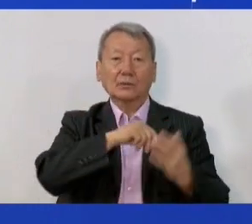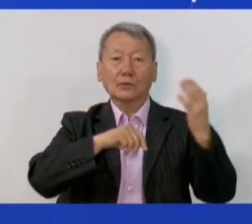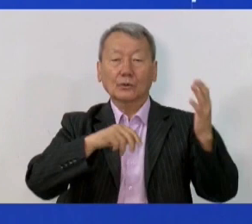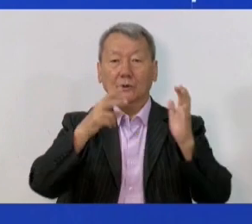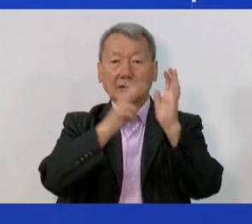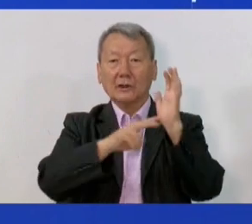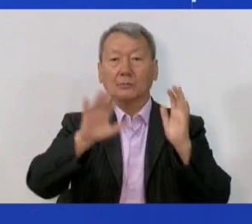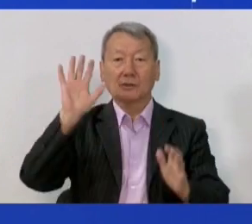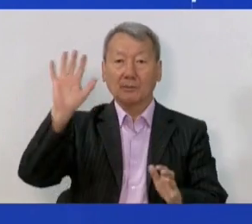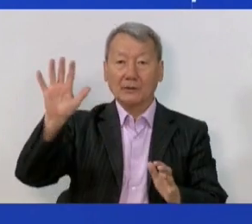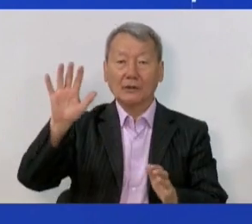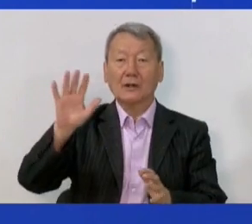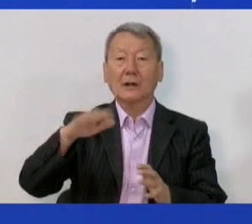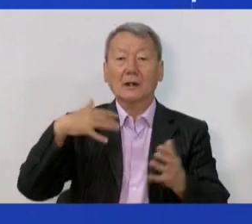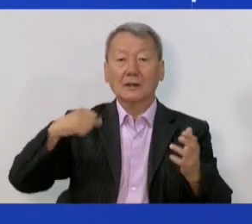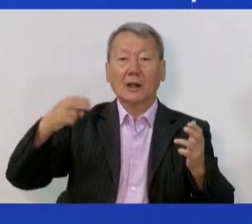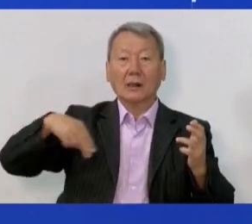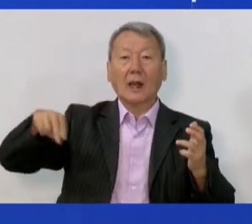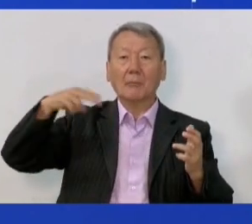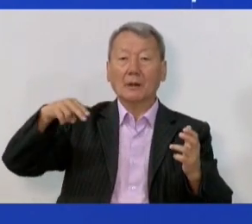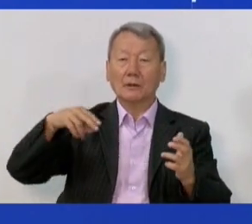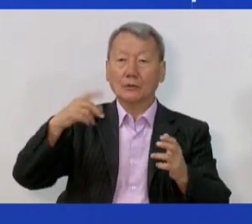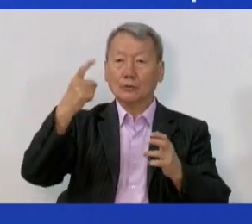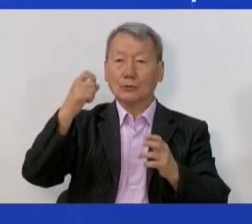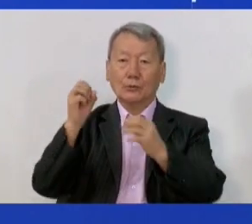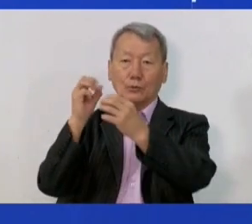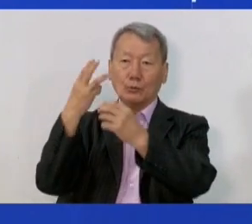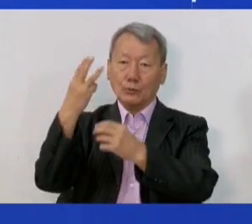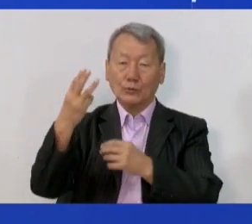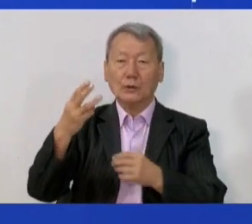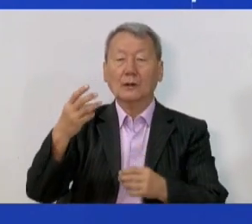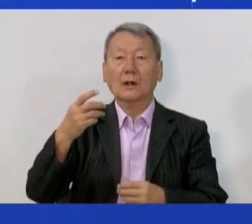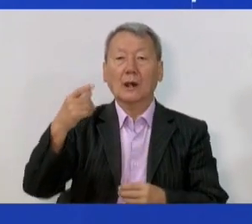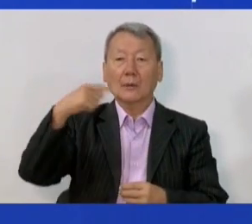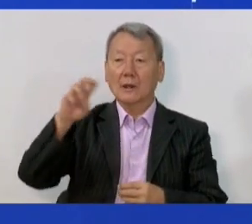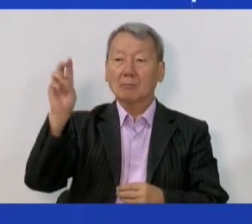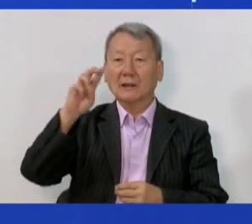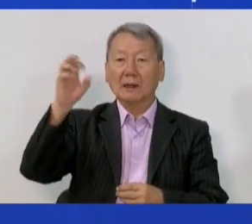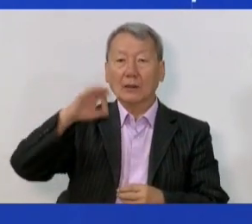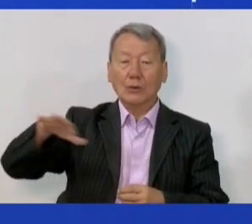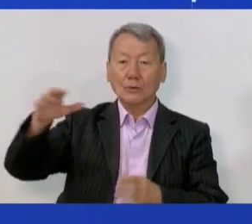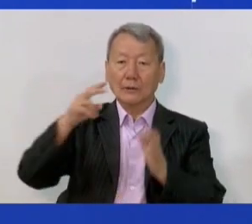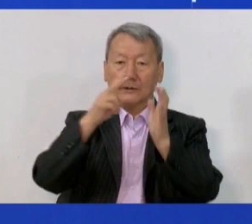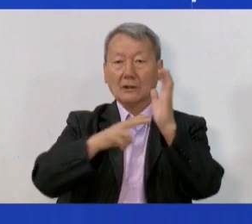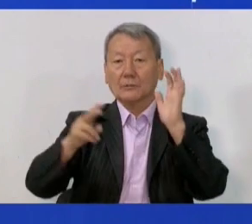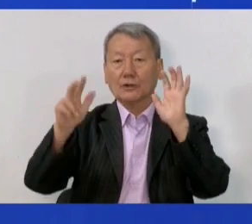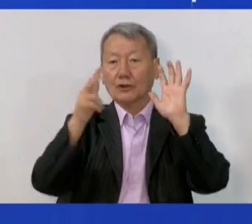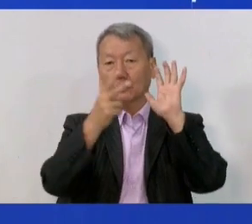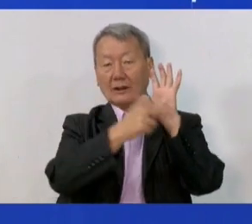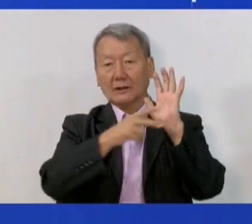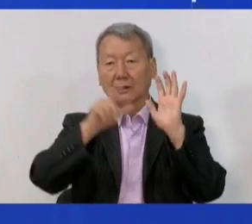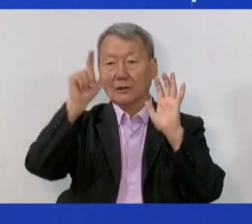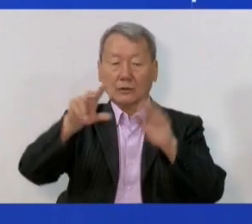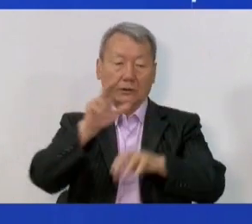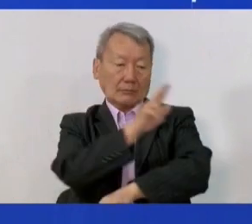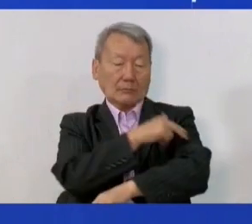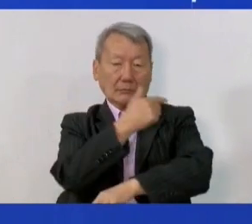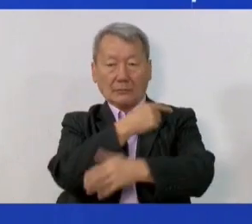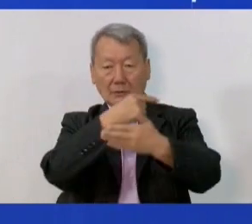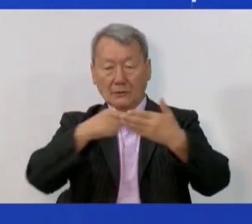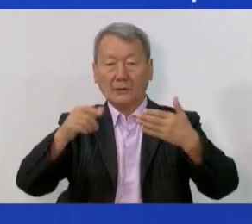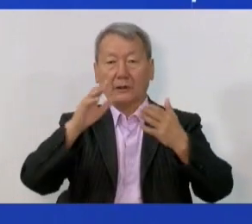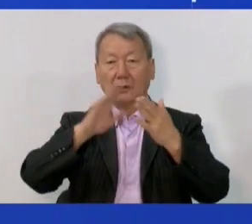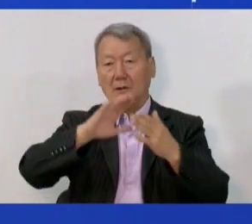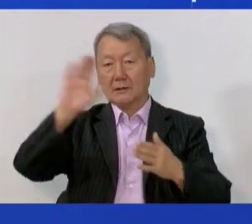облысында 75, Жалабат облысында 103, жана Баткен облысында 78 бейтап орқаналардан